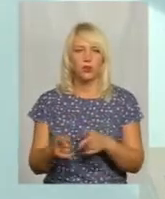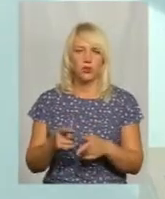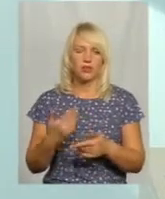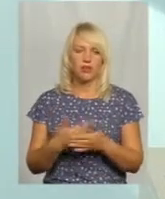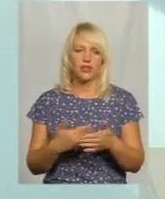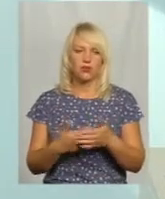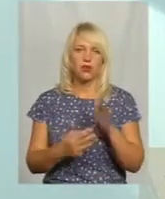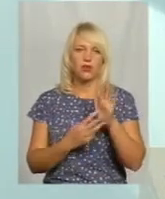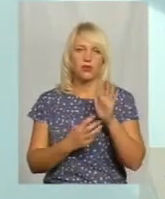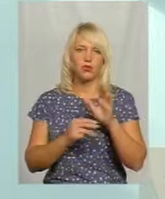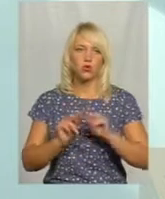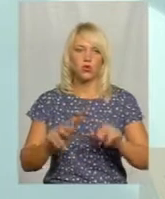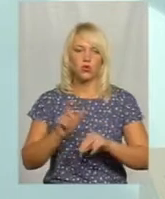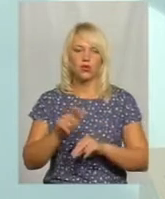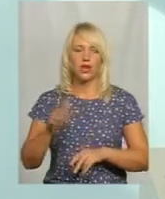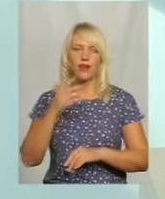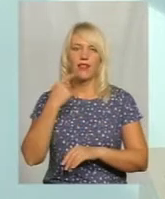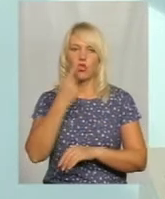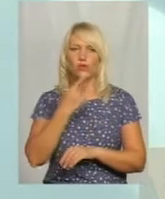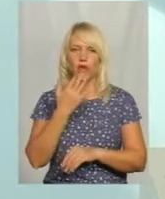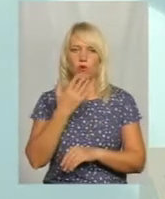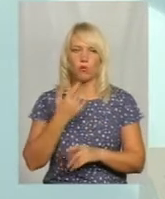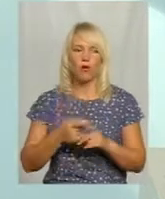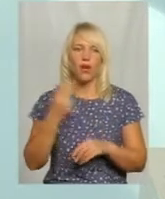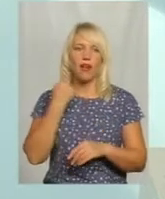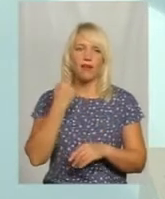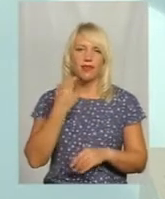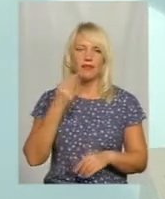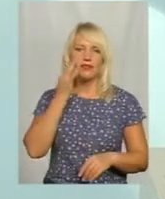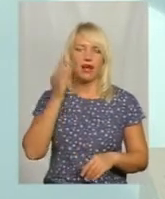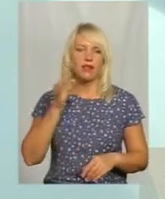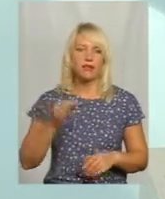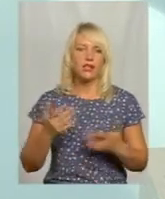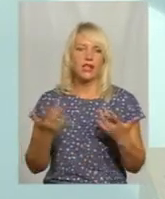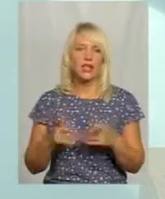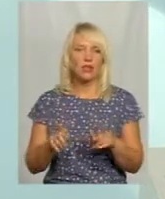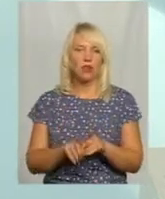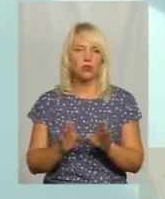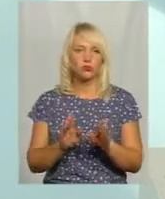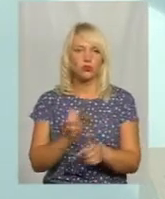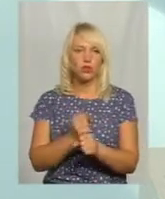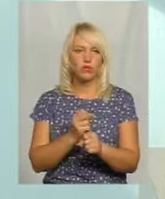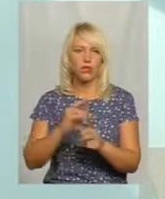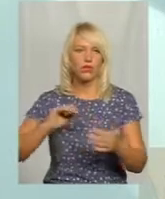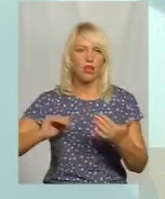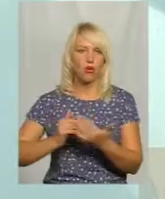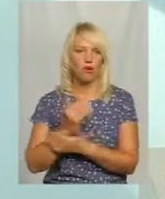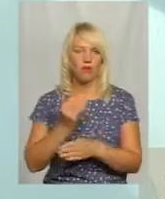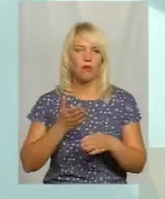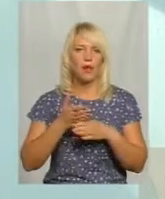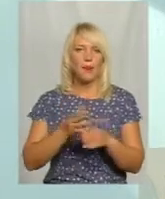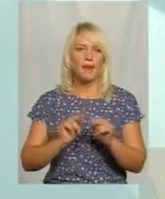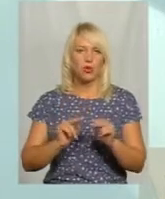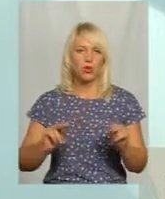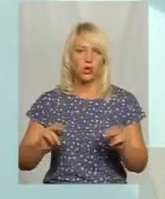близько 800 учителів іноземної мови, тобто англійська, німецька, які також будуть працювати за новими методиками і за